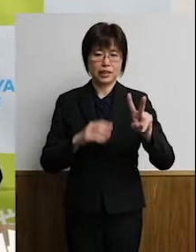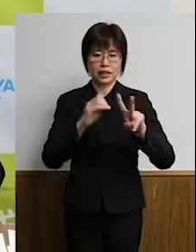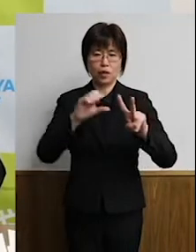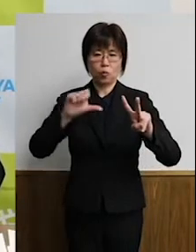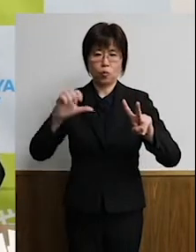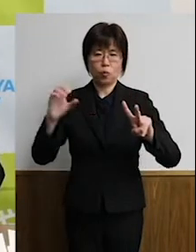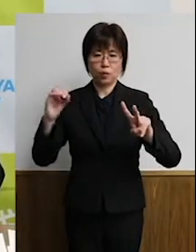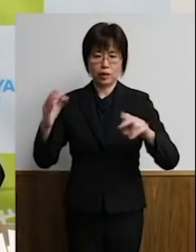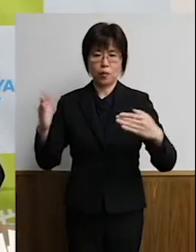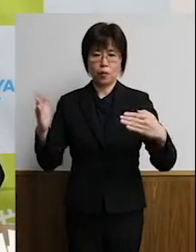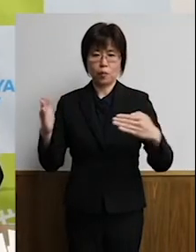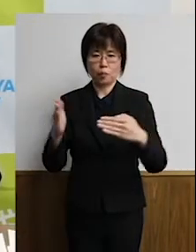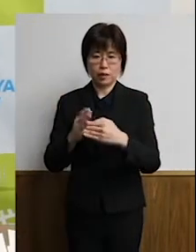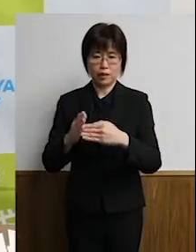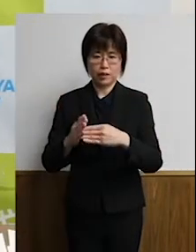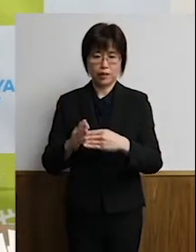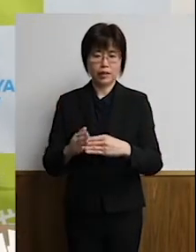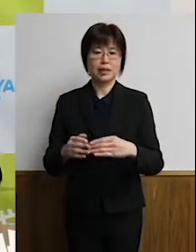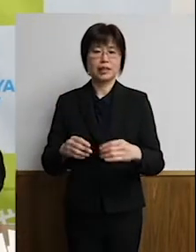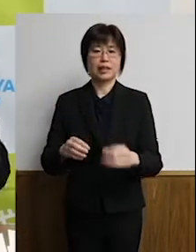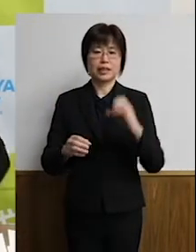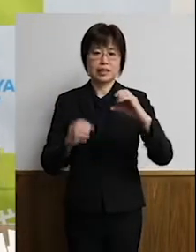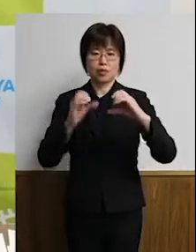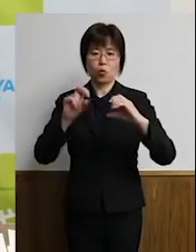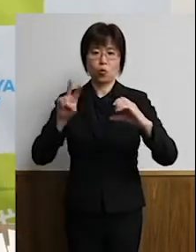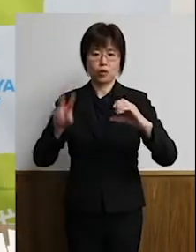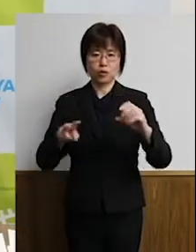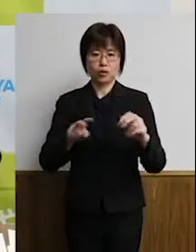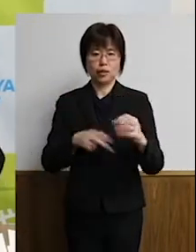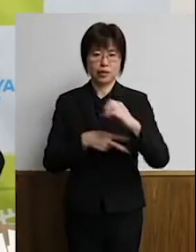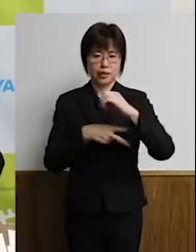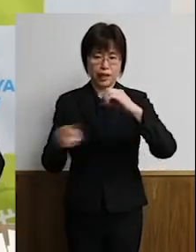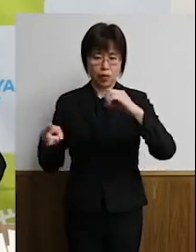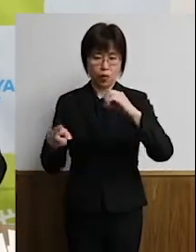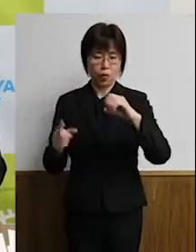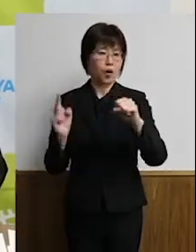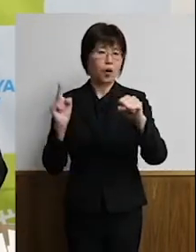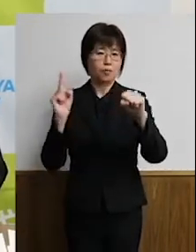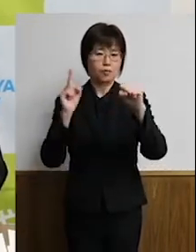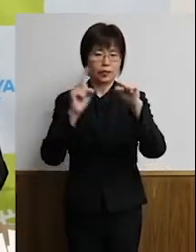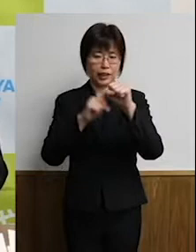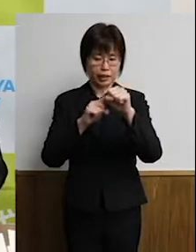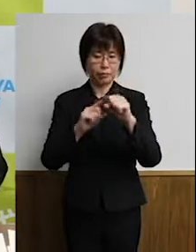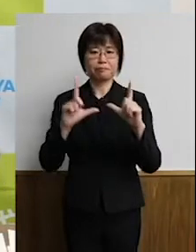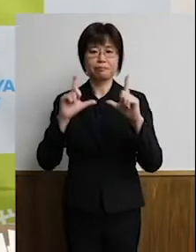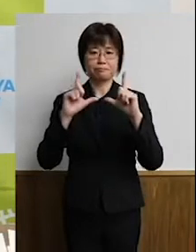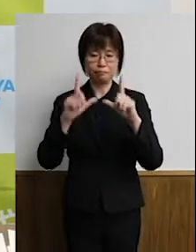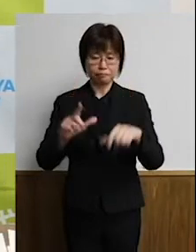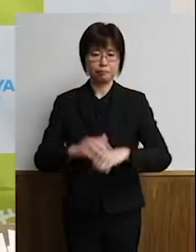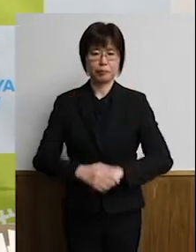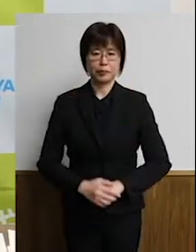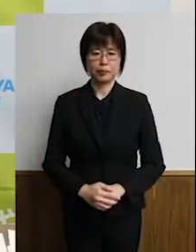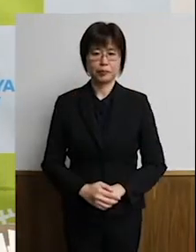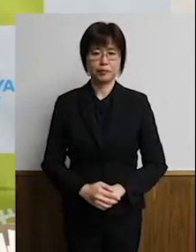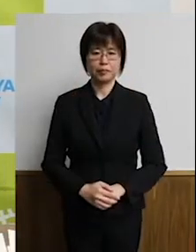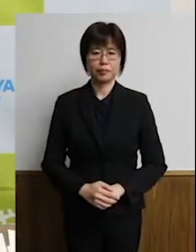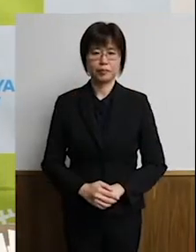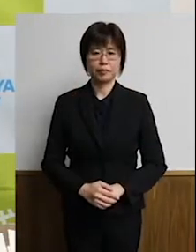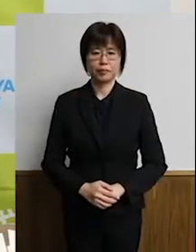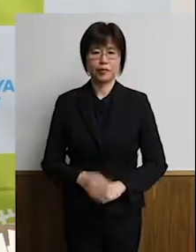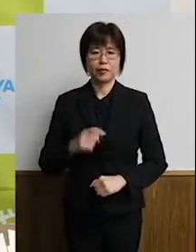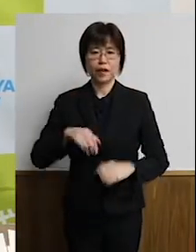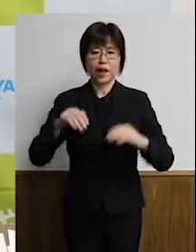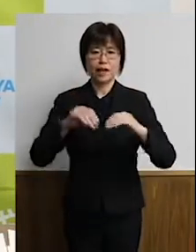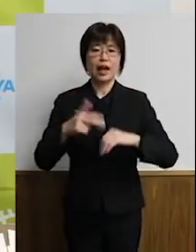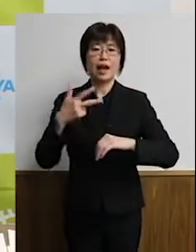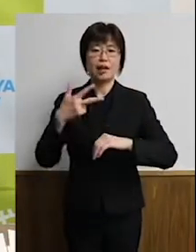二酸化炭素排出量実質ゼロを目指すゼロカーボンシティ深谷宣言を行うものでございます。深